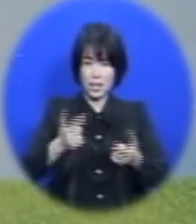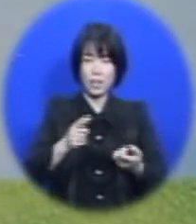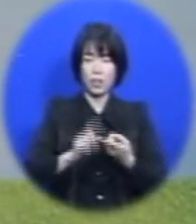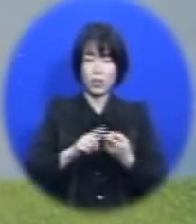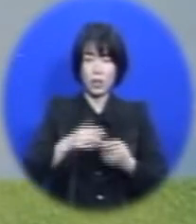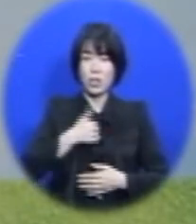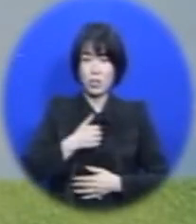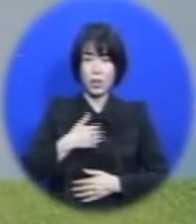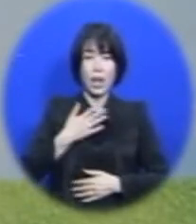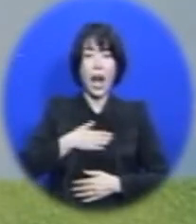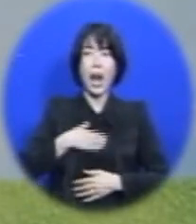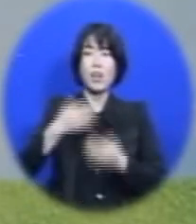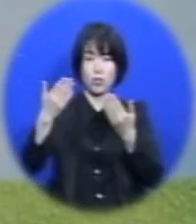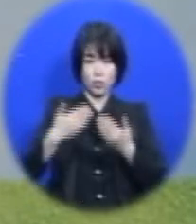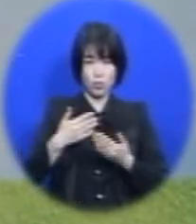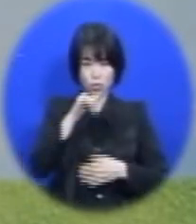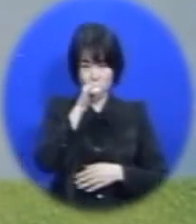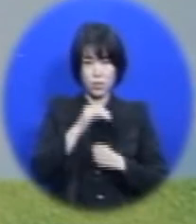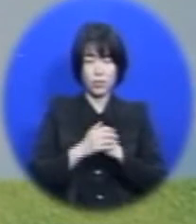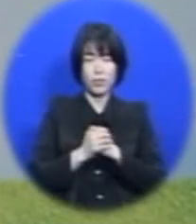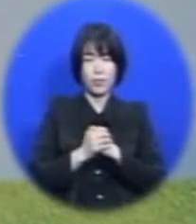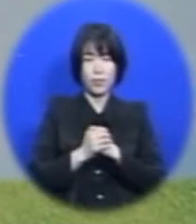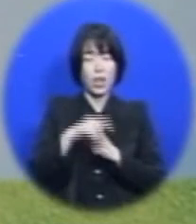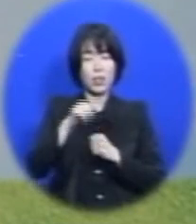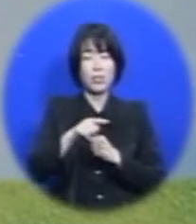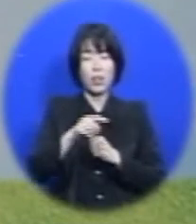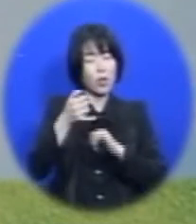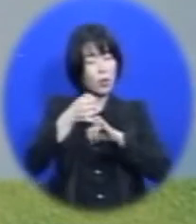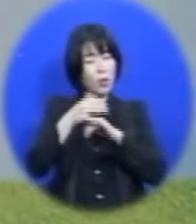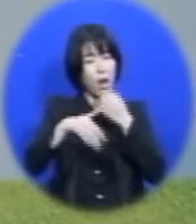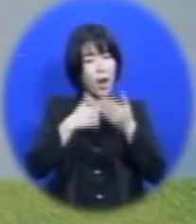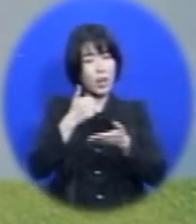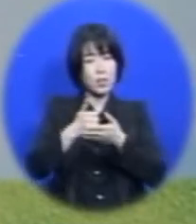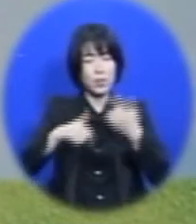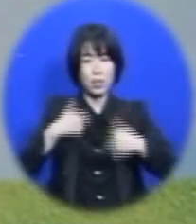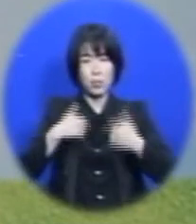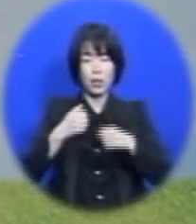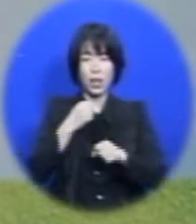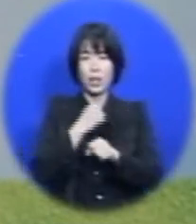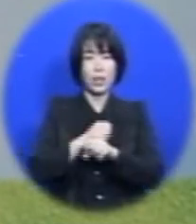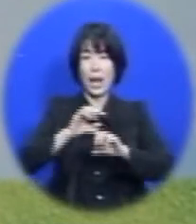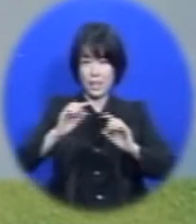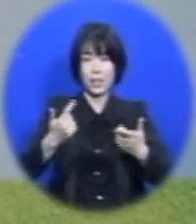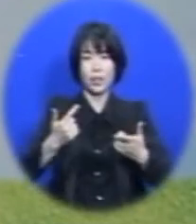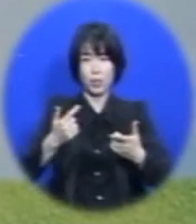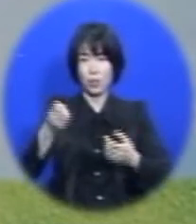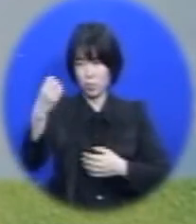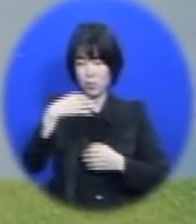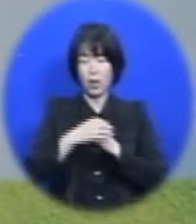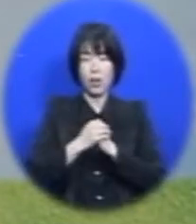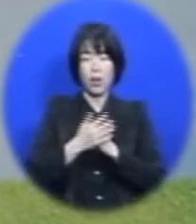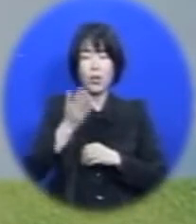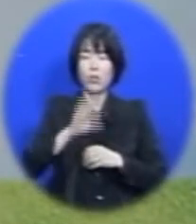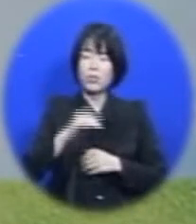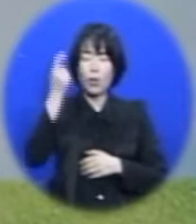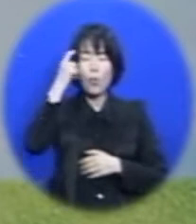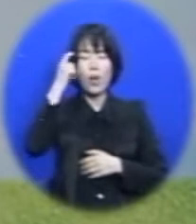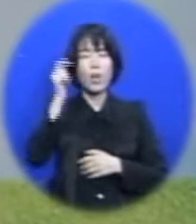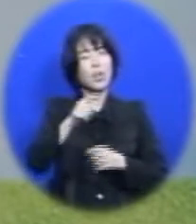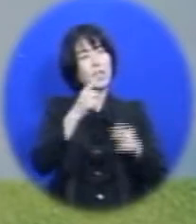저에게 깨우쳐 주셨었거든요. 그게 꼭 하나님을 기쁘게 하는 게 아니라는 거예요. 그런데 어째서 이